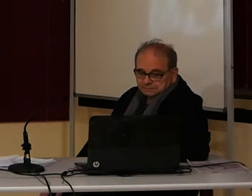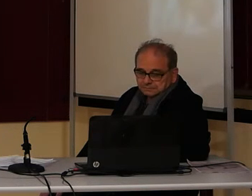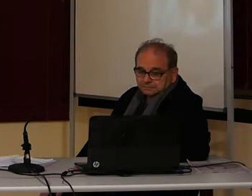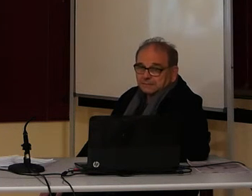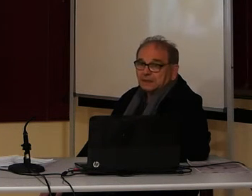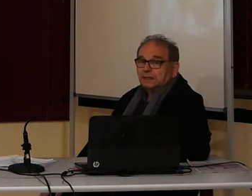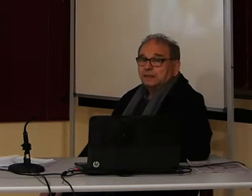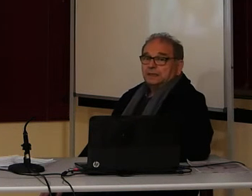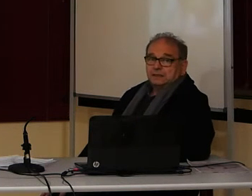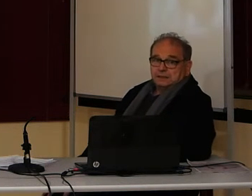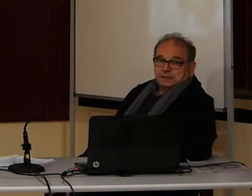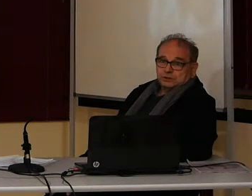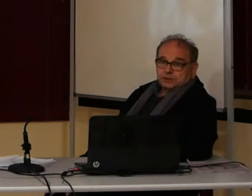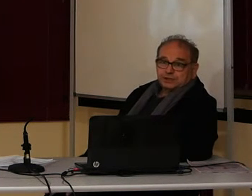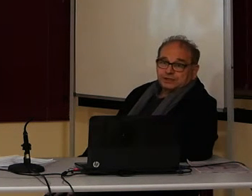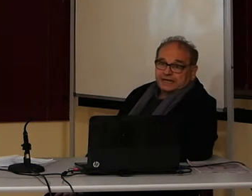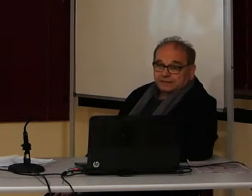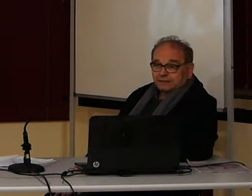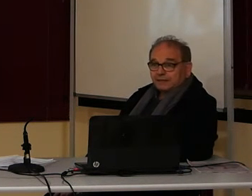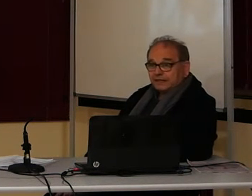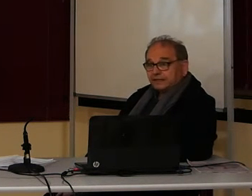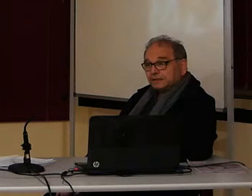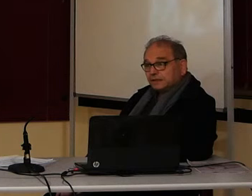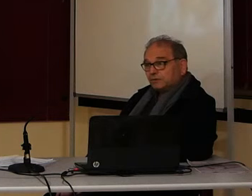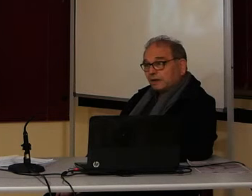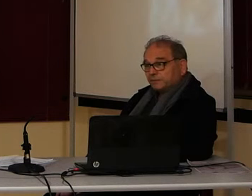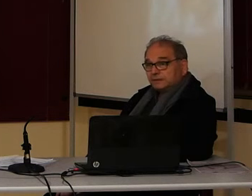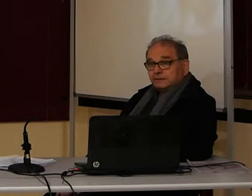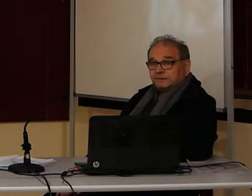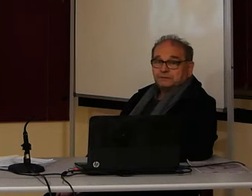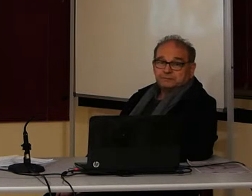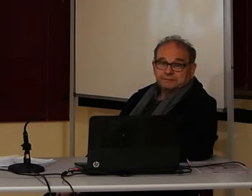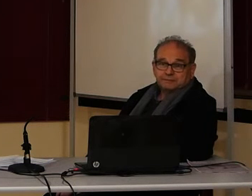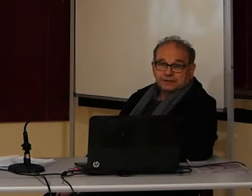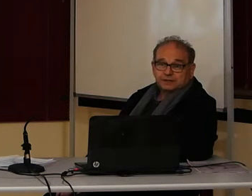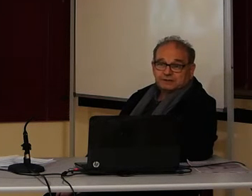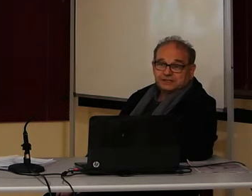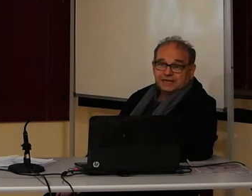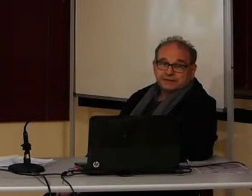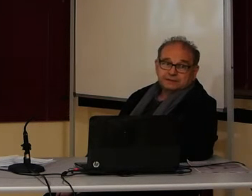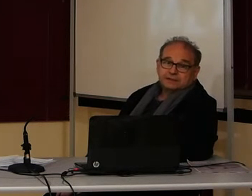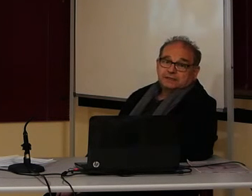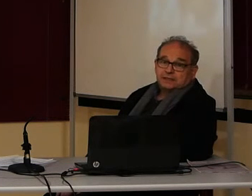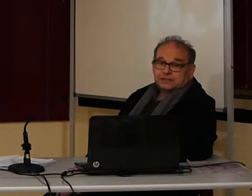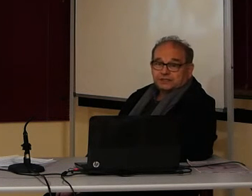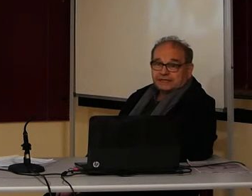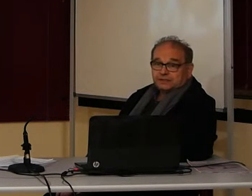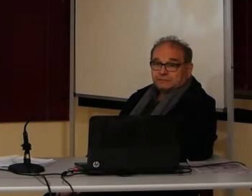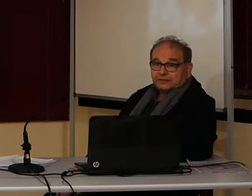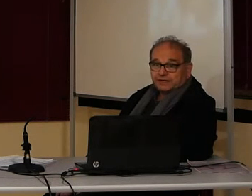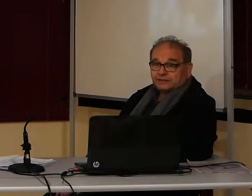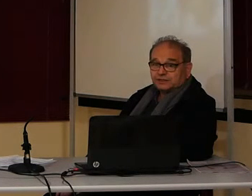I aquí... Això és interessant. Ha dit que a Europa, la mitjana, és